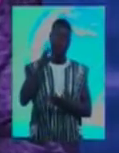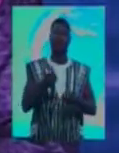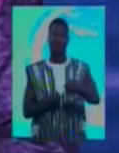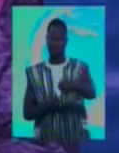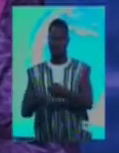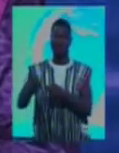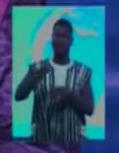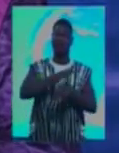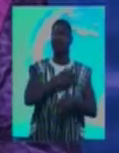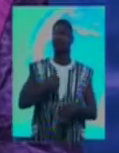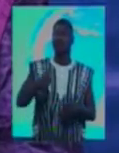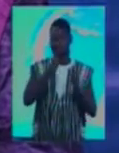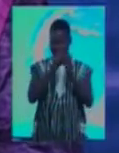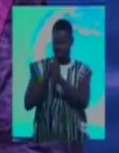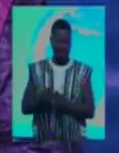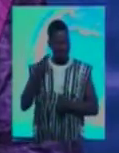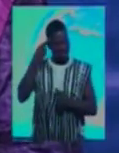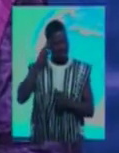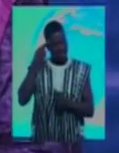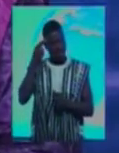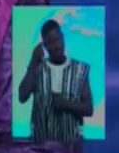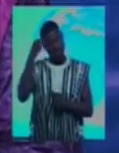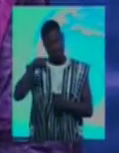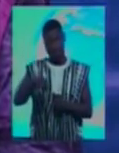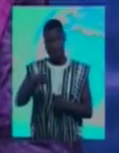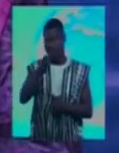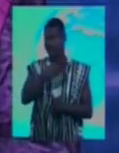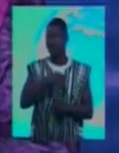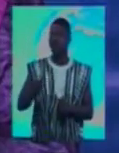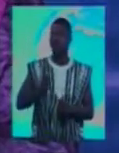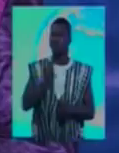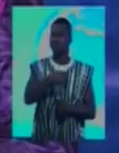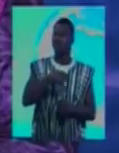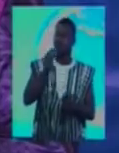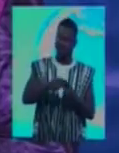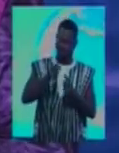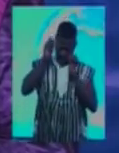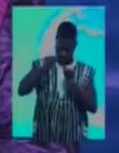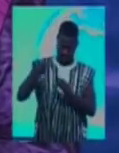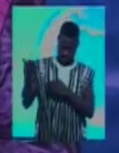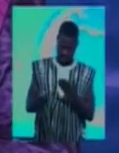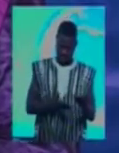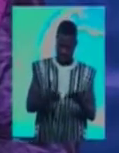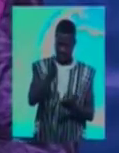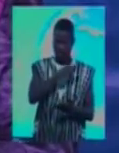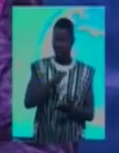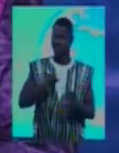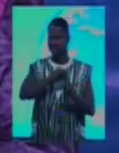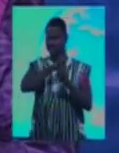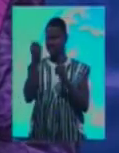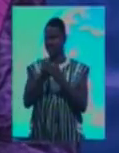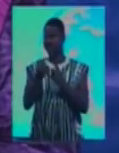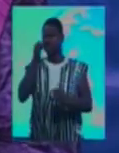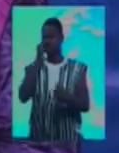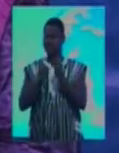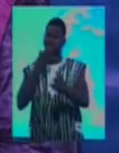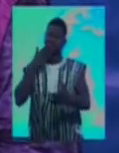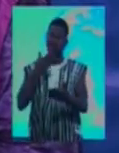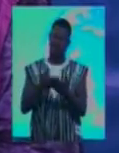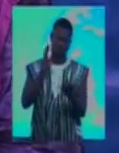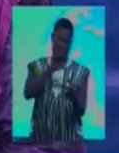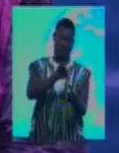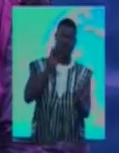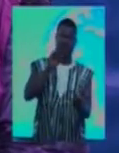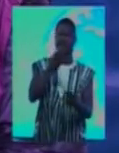ça, on réfléchisse à ce que nos mots peuvent apporter à la société, s'ils sont bien choisis, et